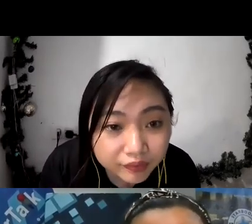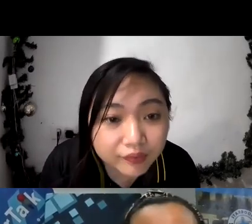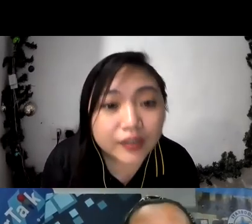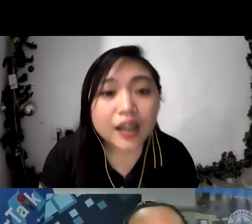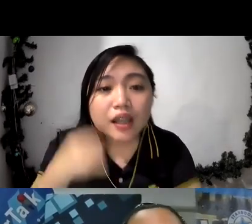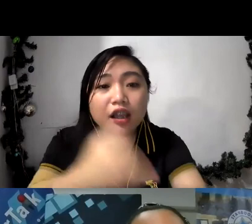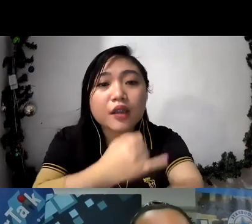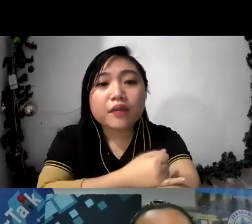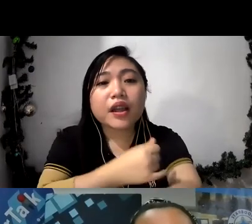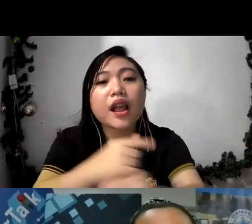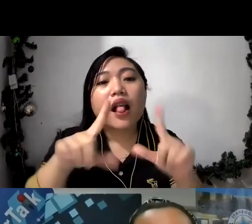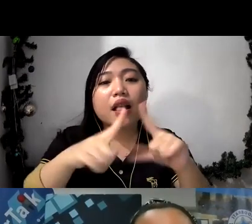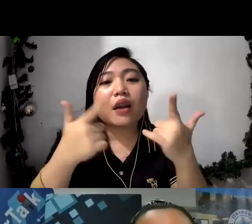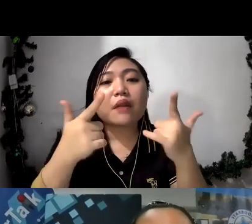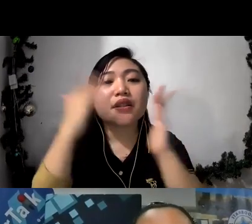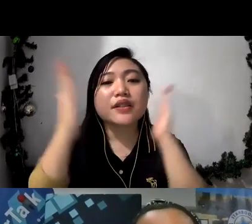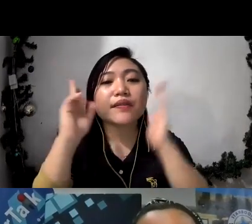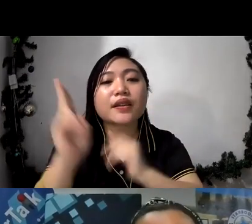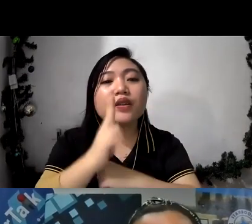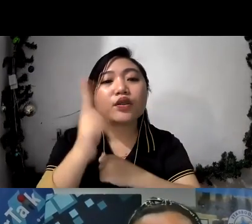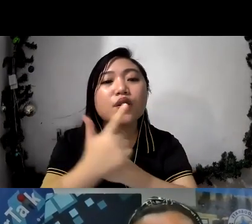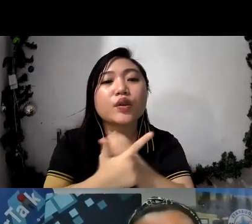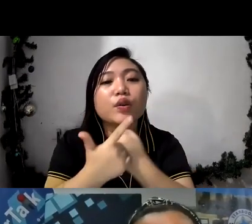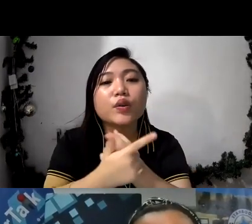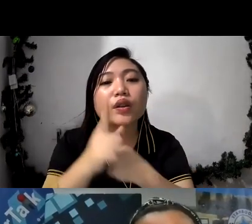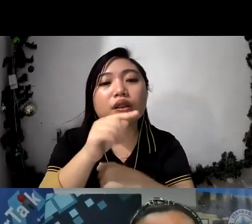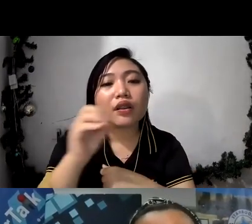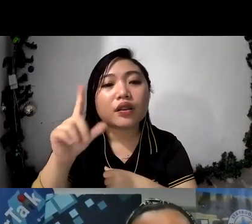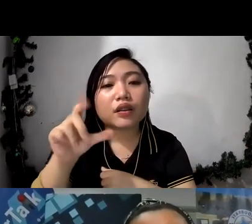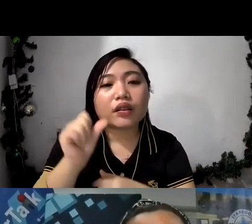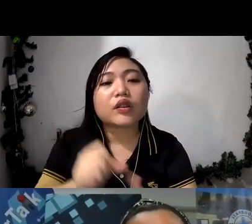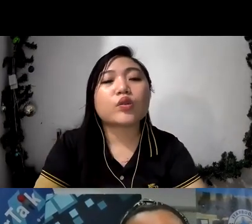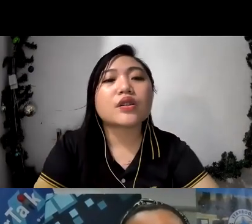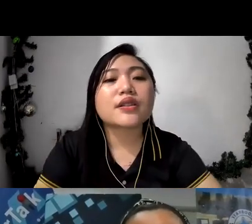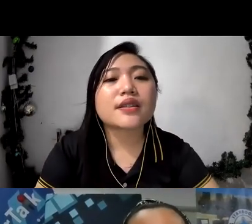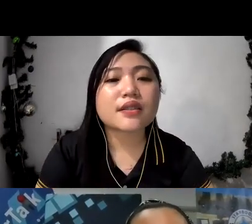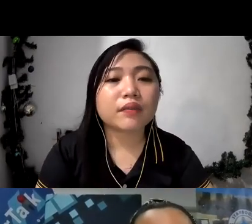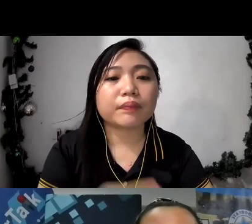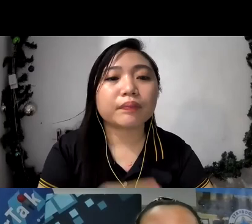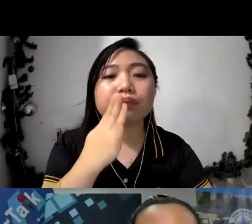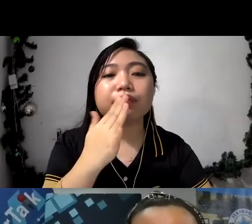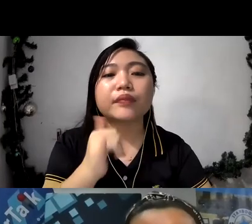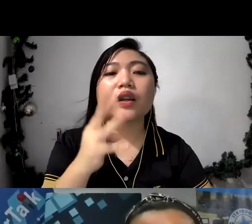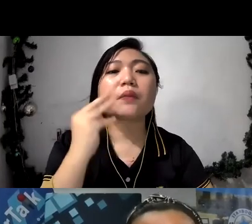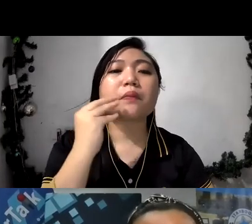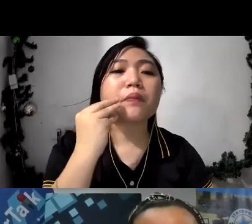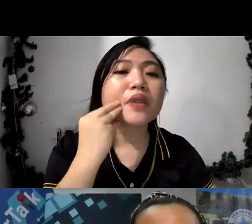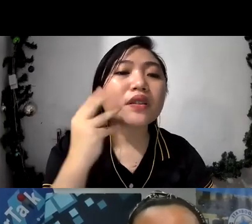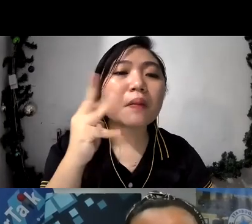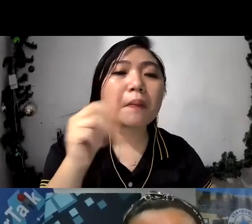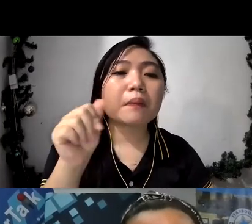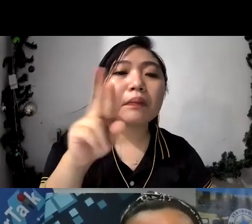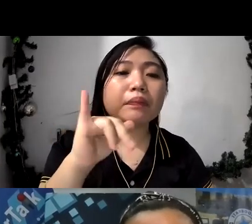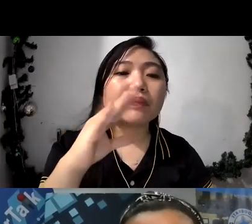Improving Library Services Using Google Collaborative Tools. This will be discussed by Ms. Maricel C. Paya,